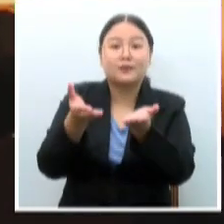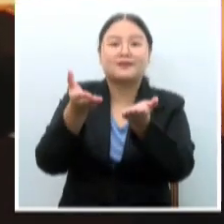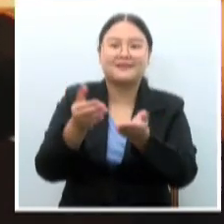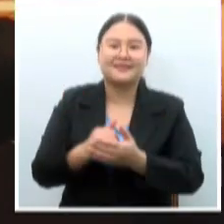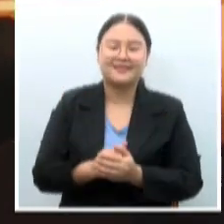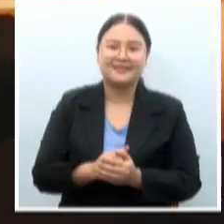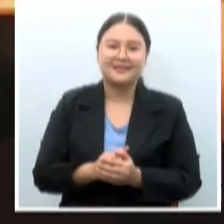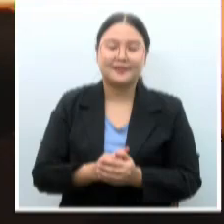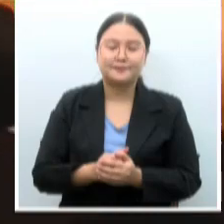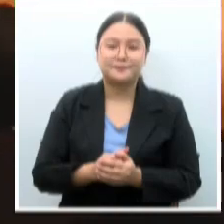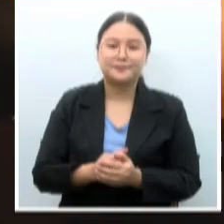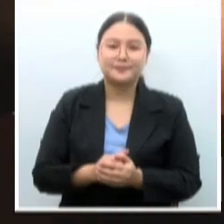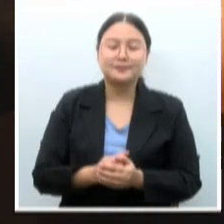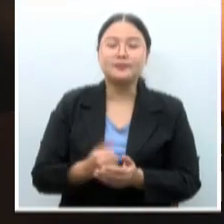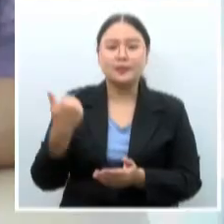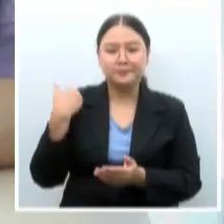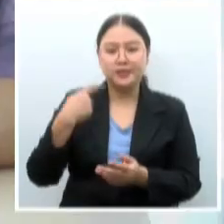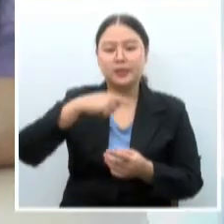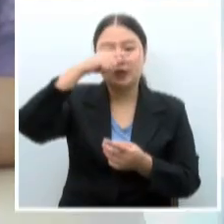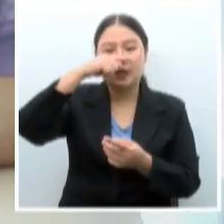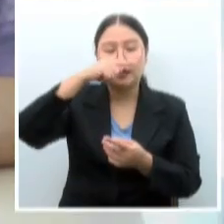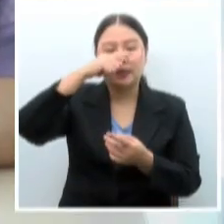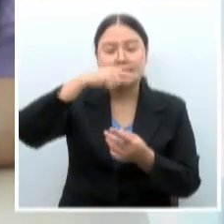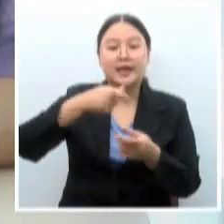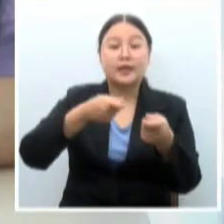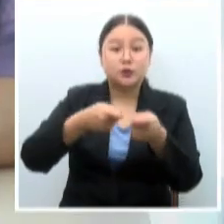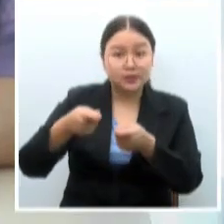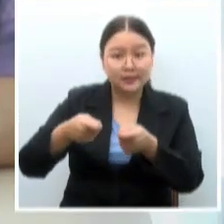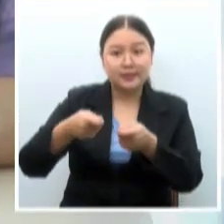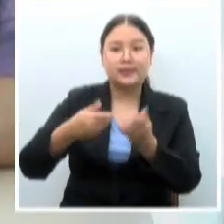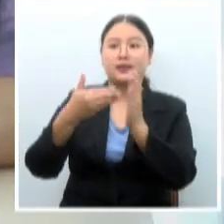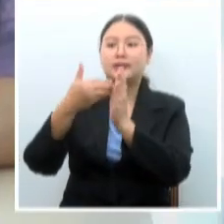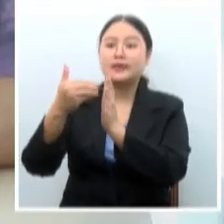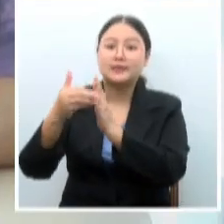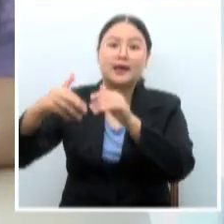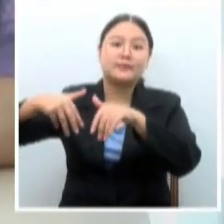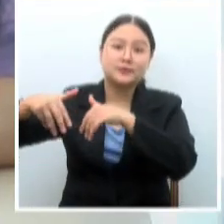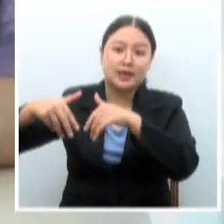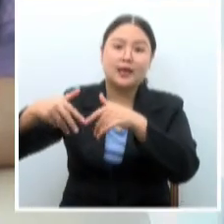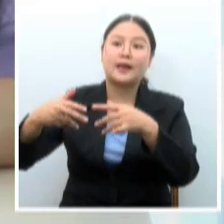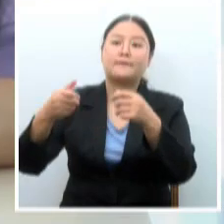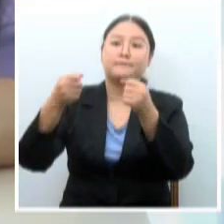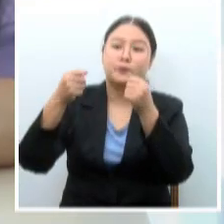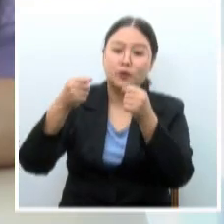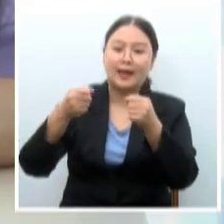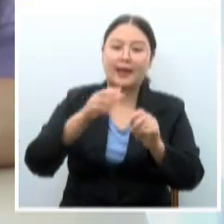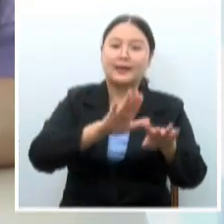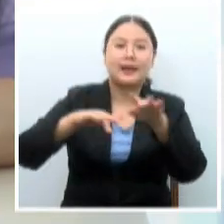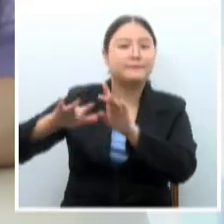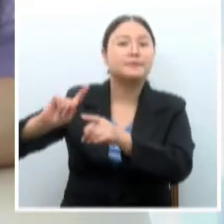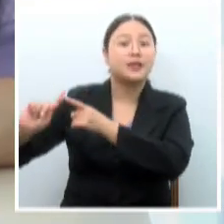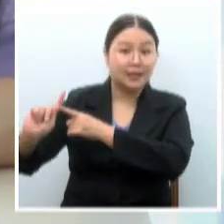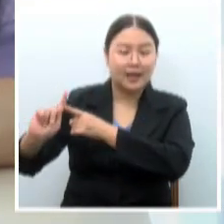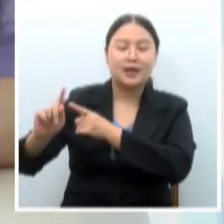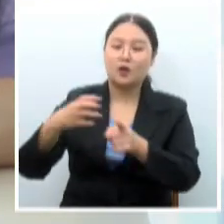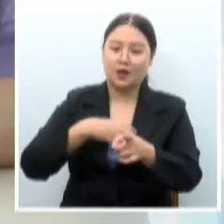ดนตรีไทยด้วยนะครับดนตรีพื้นบ้านของอีสานด้วยซึ่งผมเองก็ได้ทำโปรงลางทำอะไรอย่างนี้ด้วยเอาเด็กเข้าเรียนดนตรีนะครับท